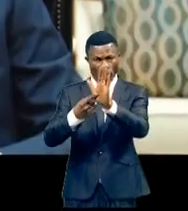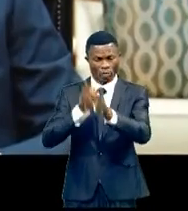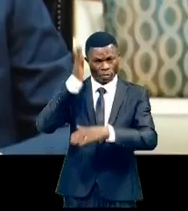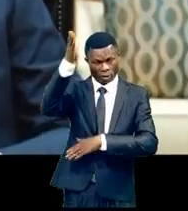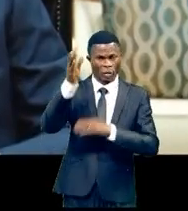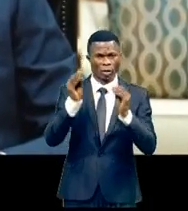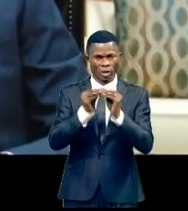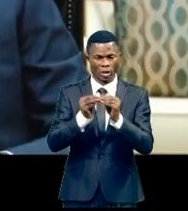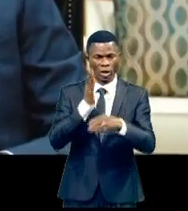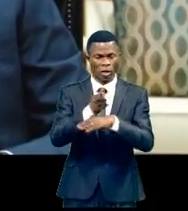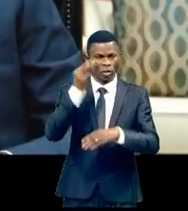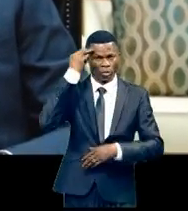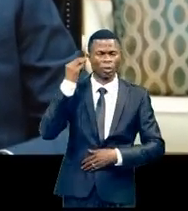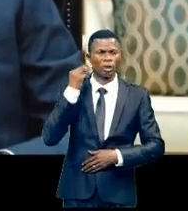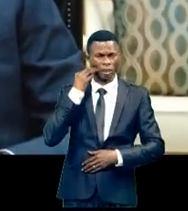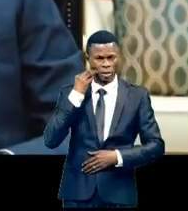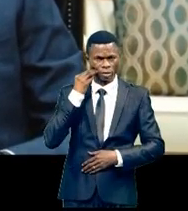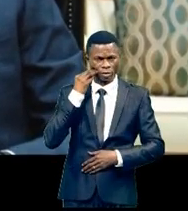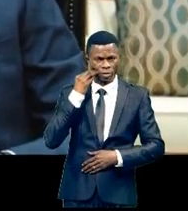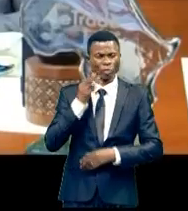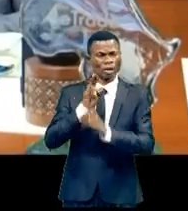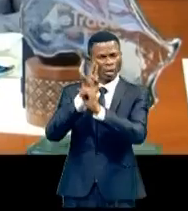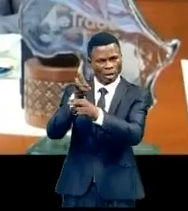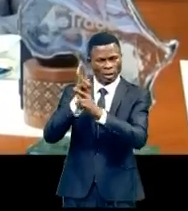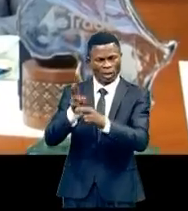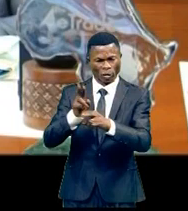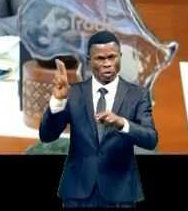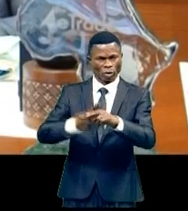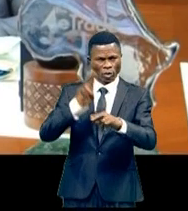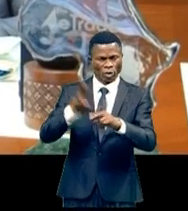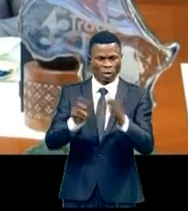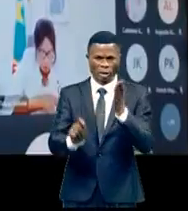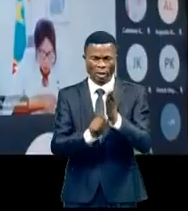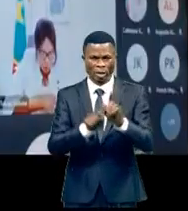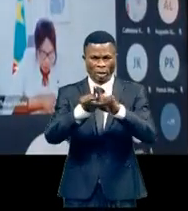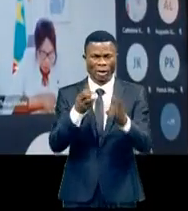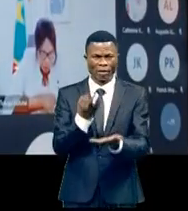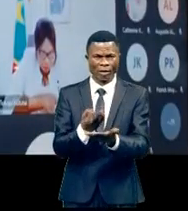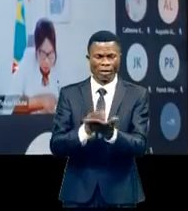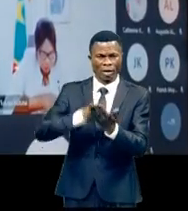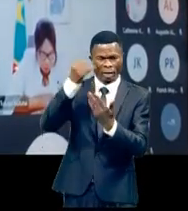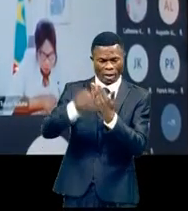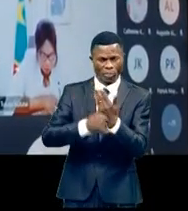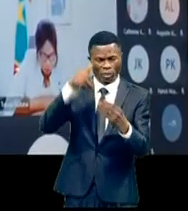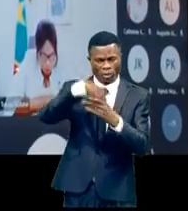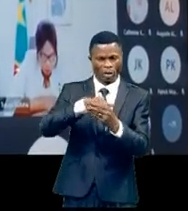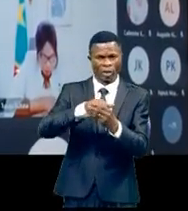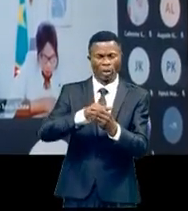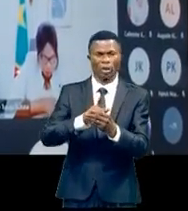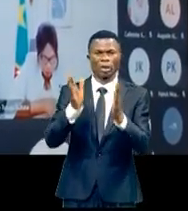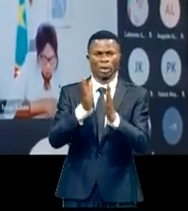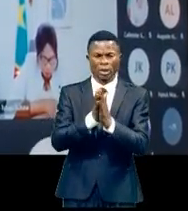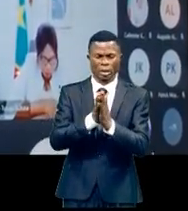prochaine réunion du Conseil de ministres l'état des lieux de l'exécution technique et financière de projets inscrits dans les 10